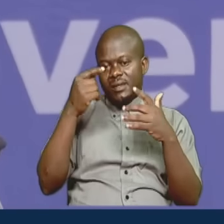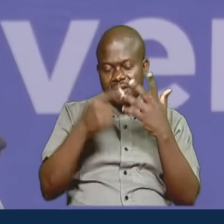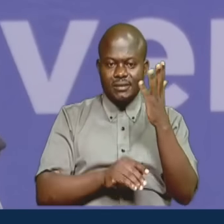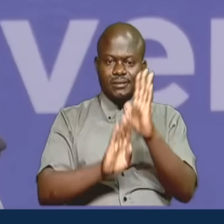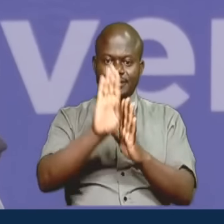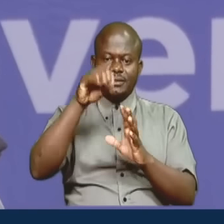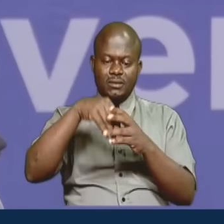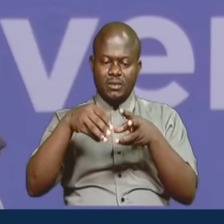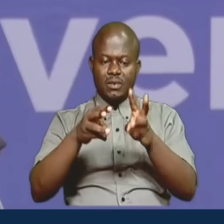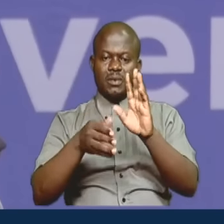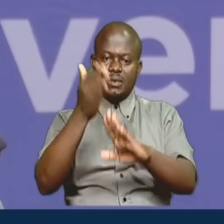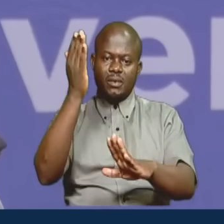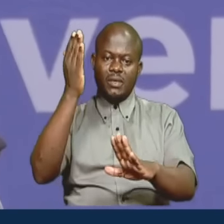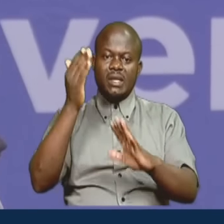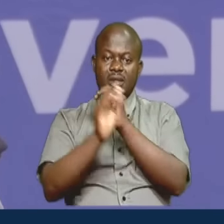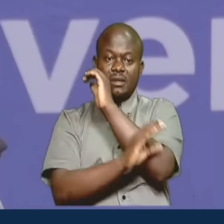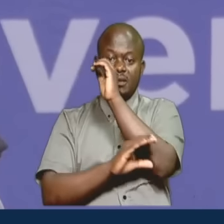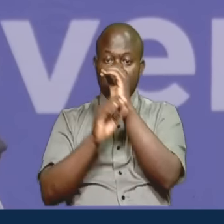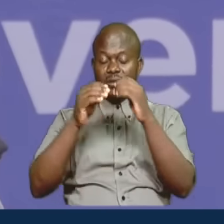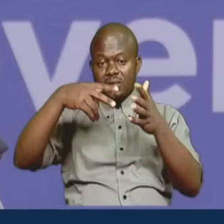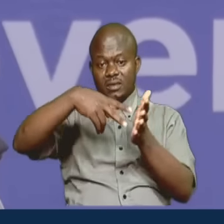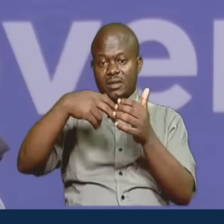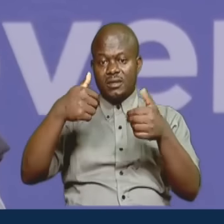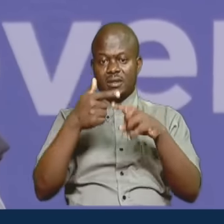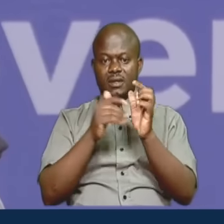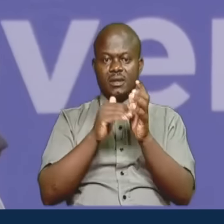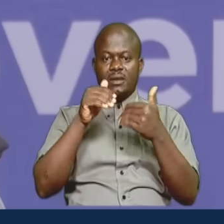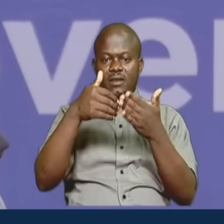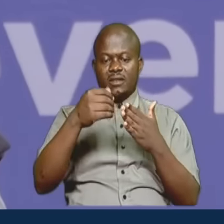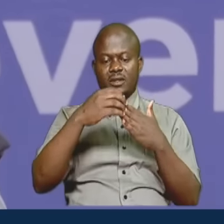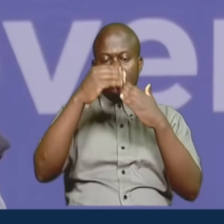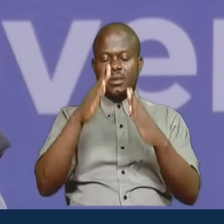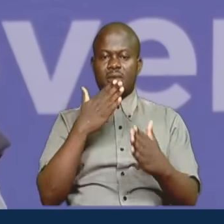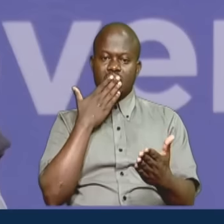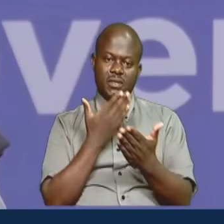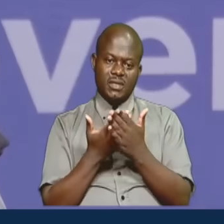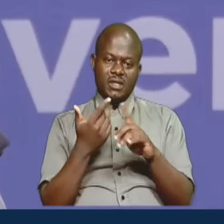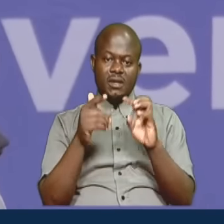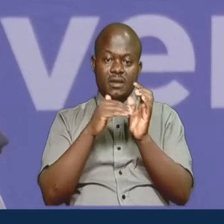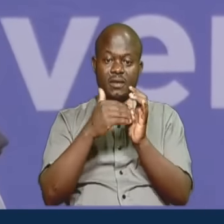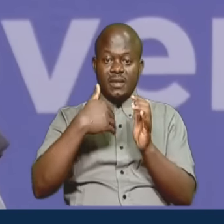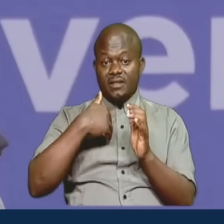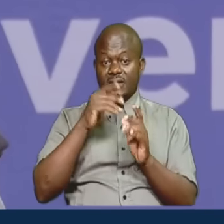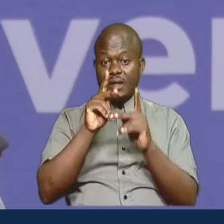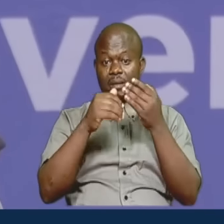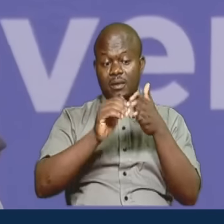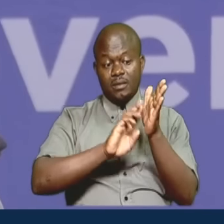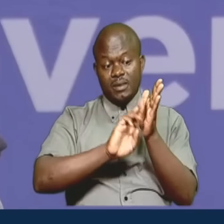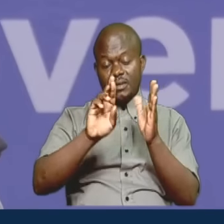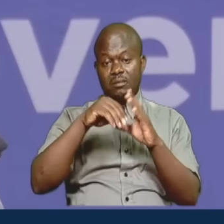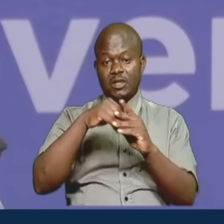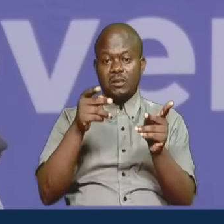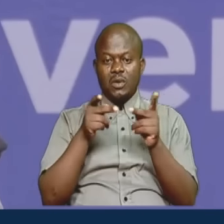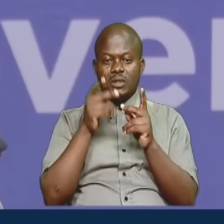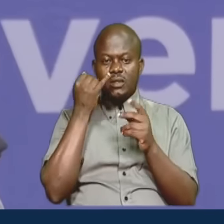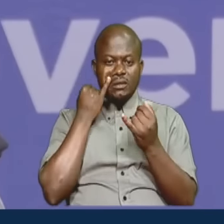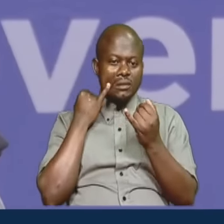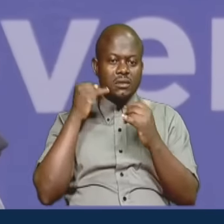mu buryo bwihuse. Ni igihugu gihagaze neza kandi gifite ubuyobozi bwiza, ndetse kinafite abagihagarariye mu myanya ikomeye hirya no hino ku